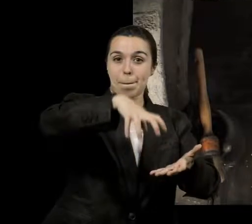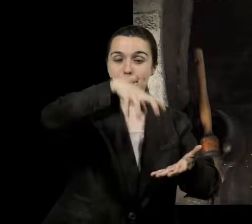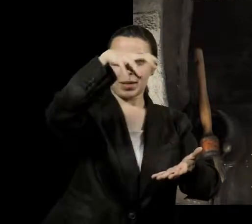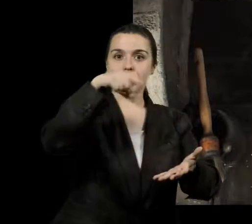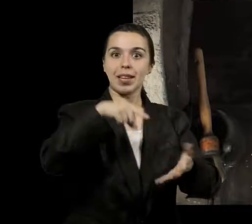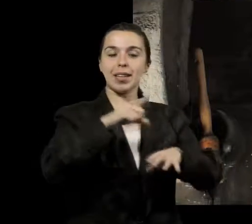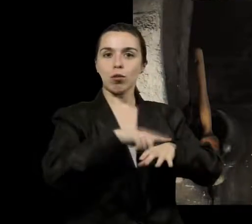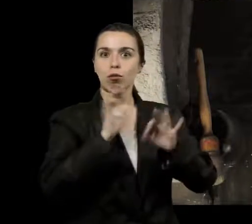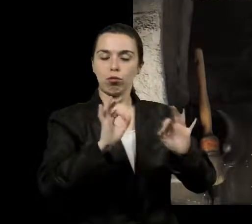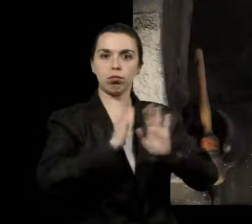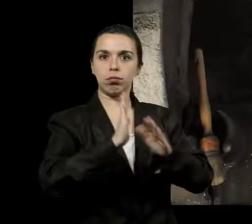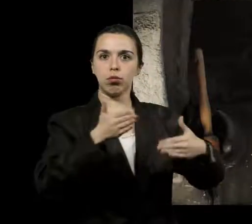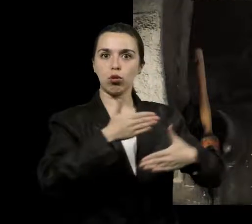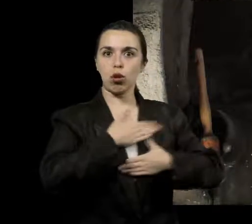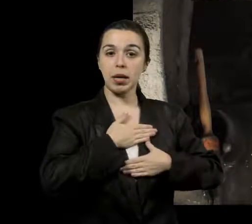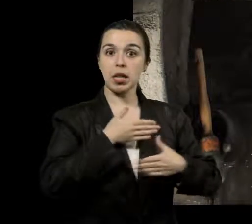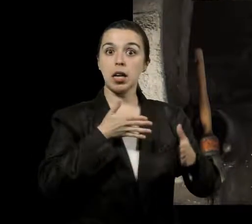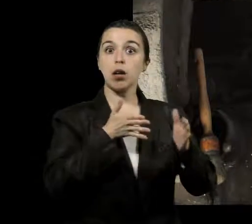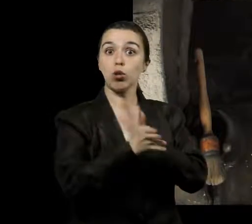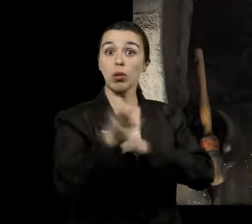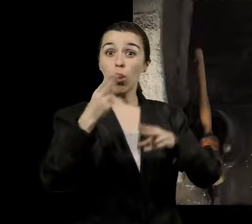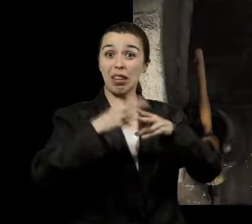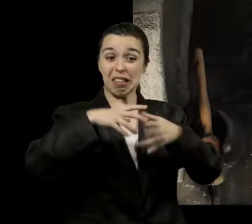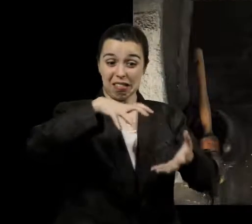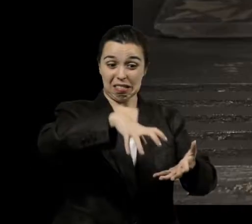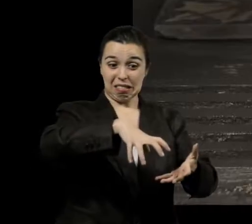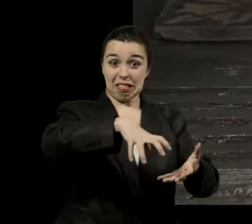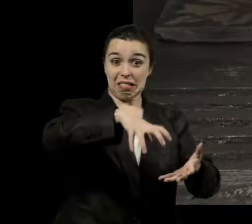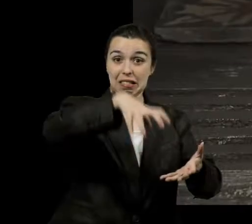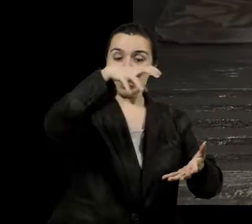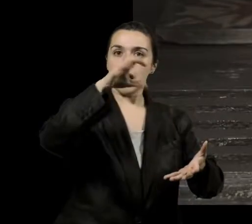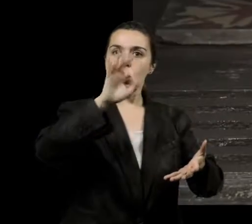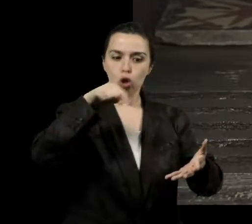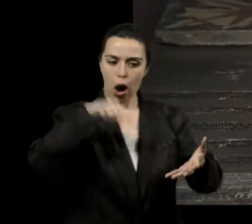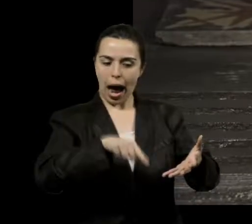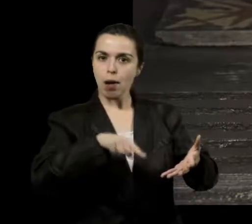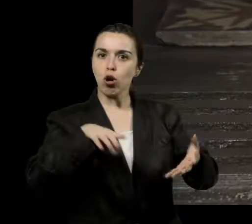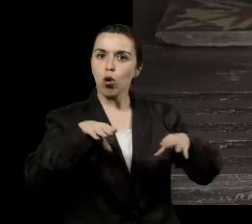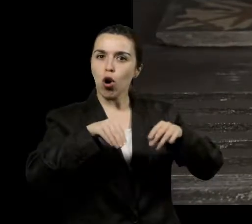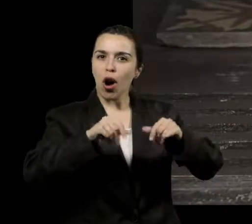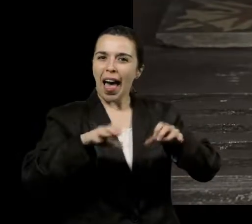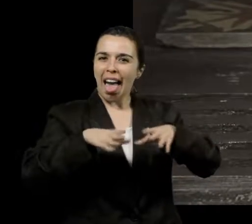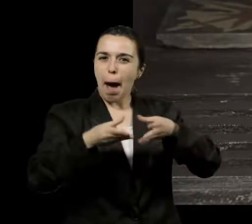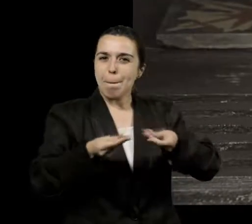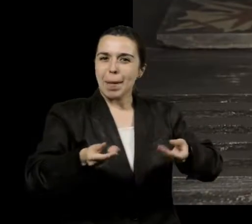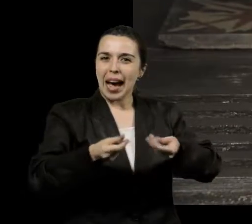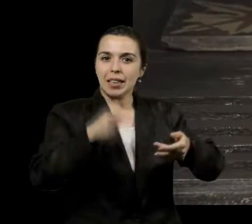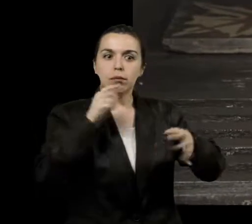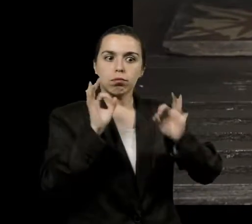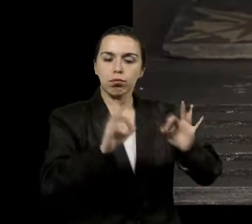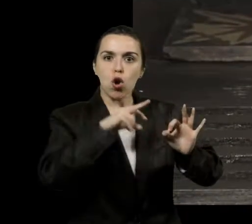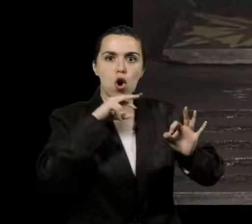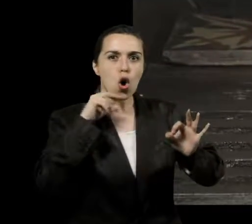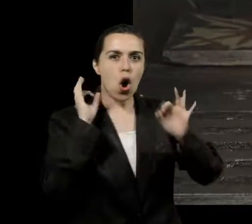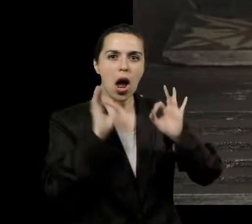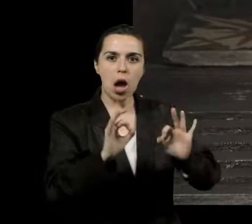punt es treu la trepa verticalment. És un dels moments més sorprenents del procés de producció, ja que sembla